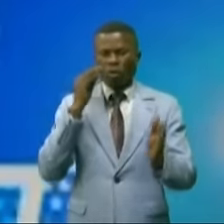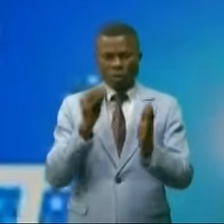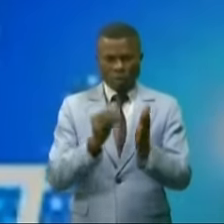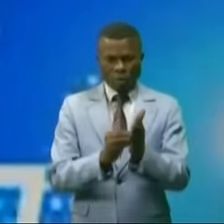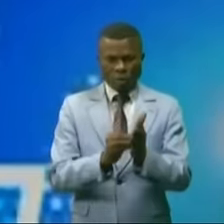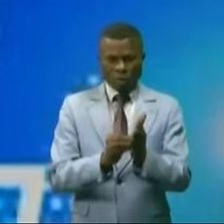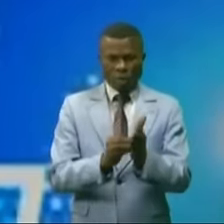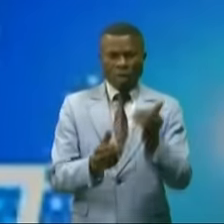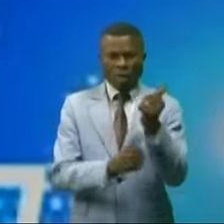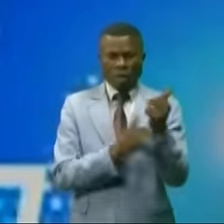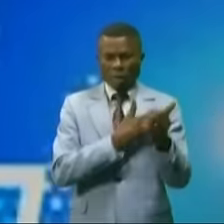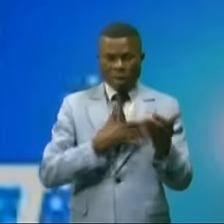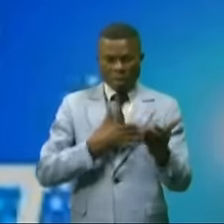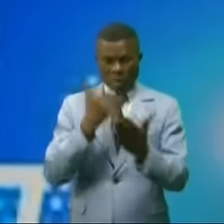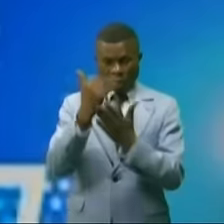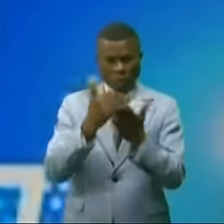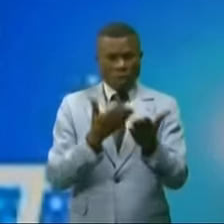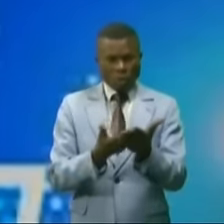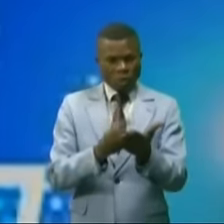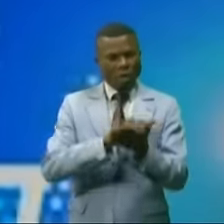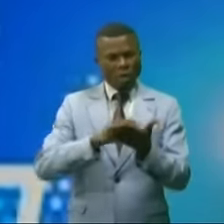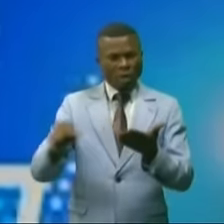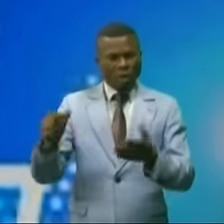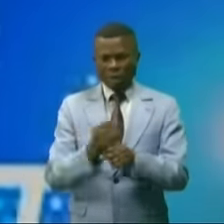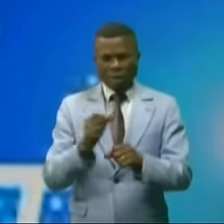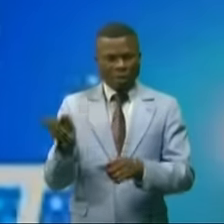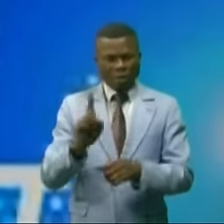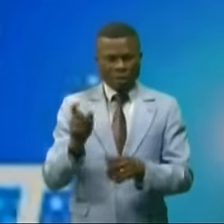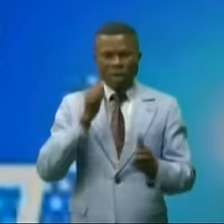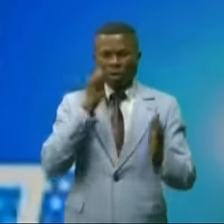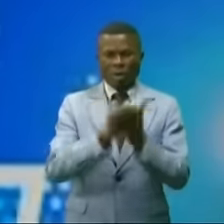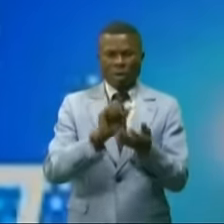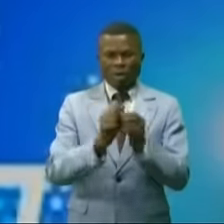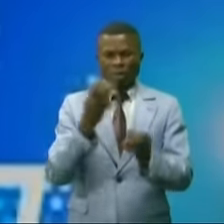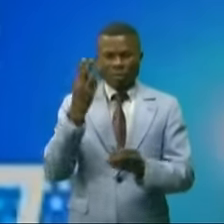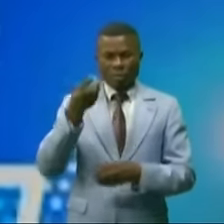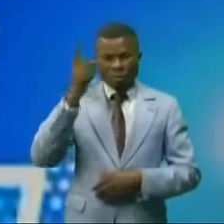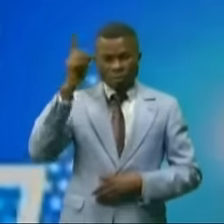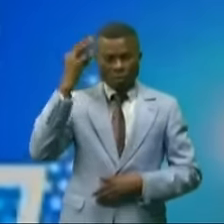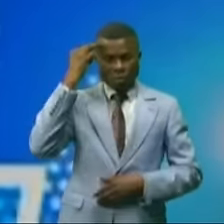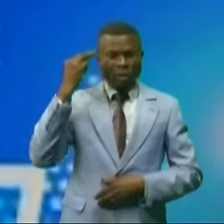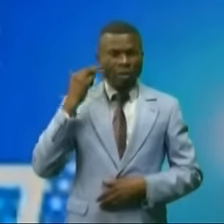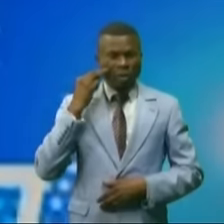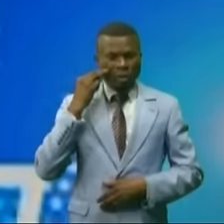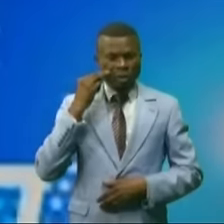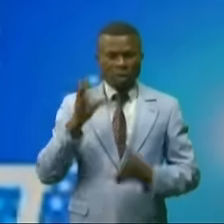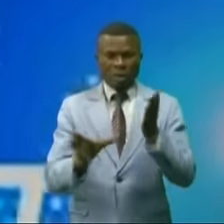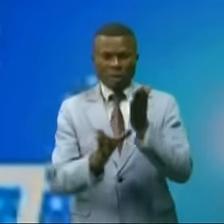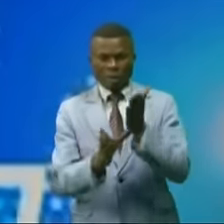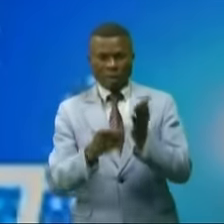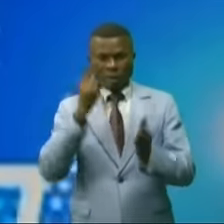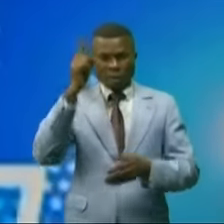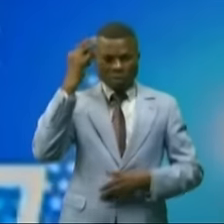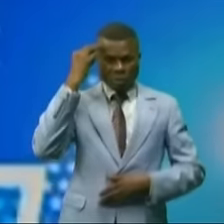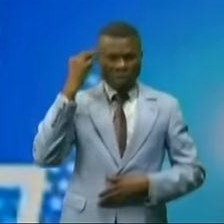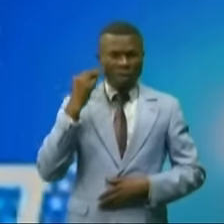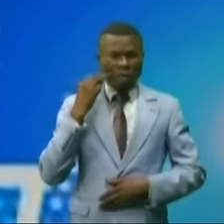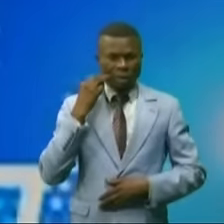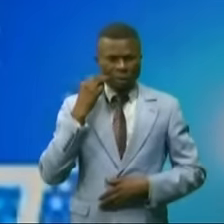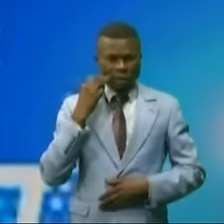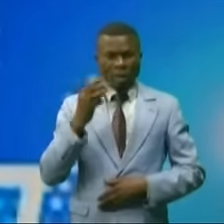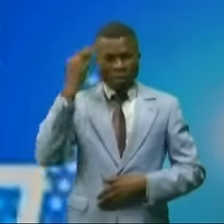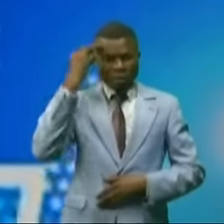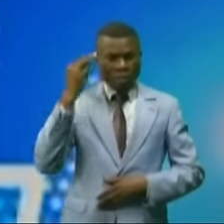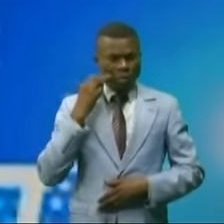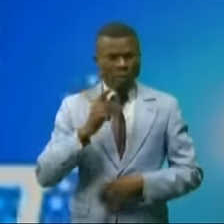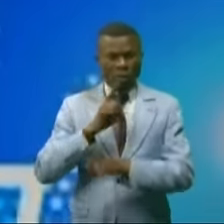nommant la personne précitée à la fonction spécifiée en regard de son nom. Article 3, la première ministre, le vice-premier ministre,